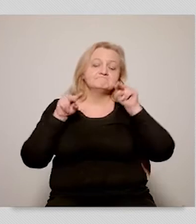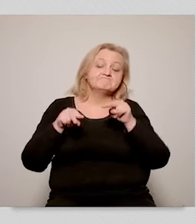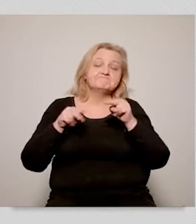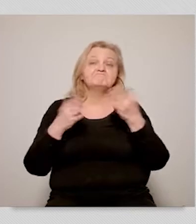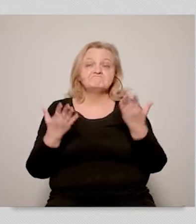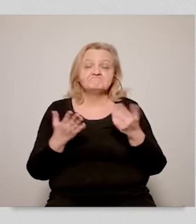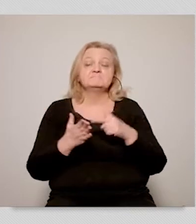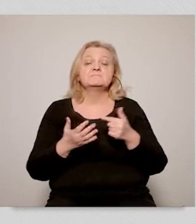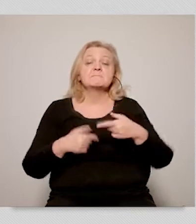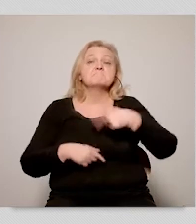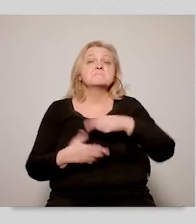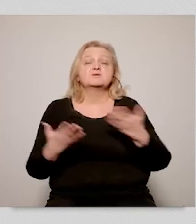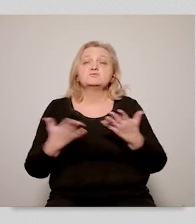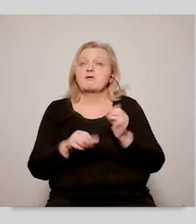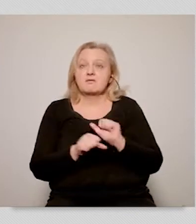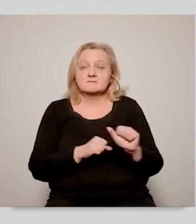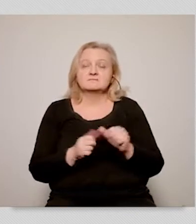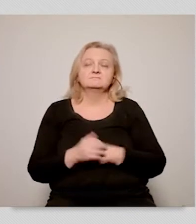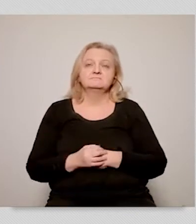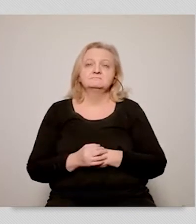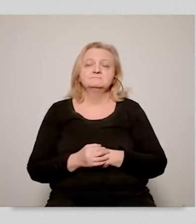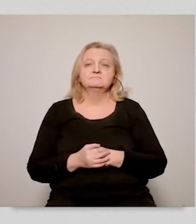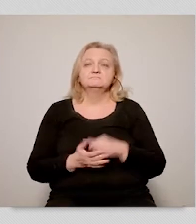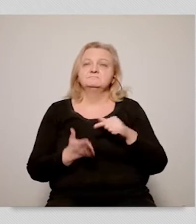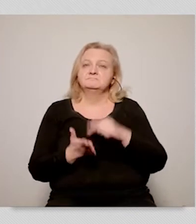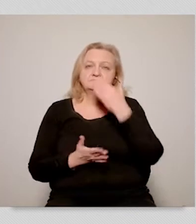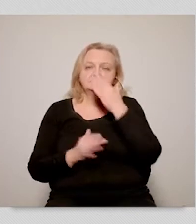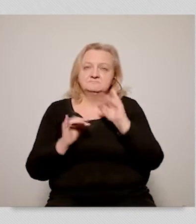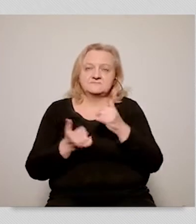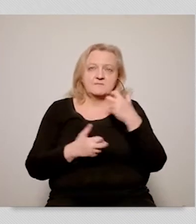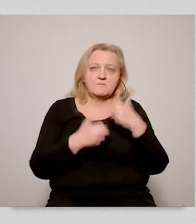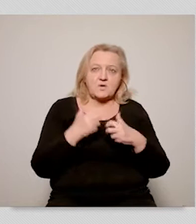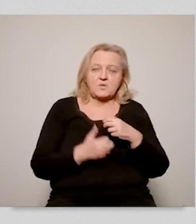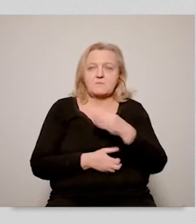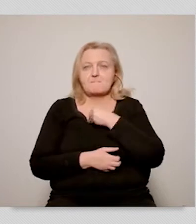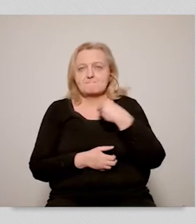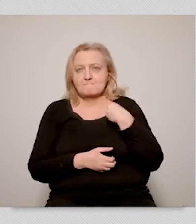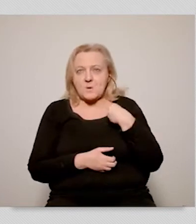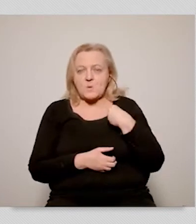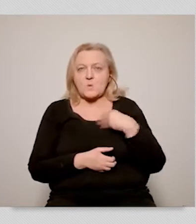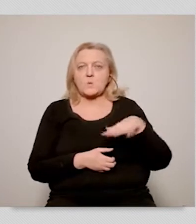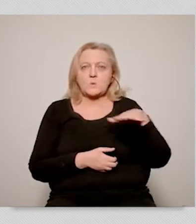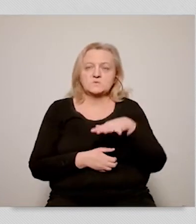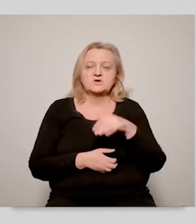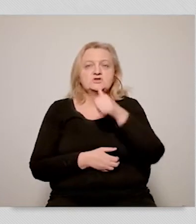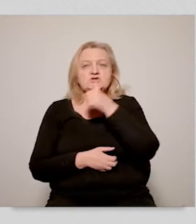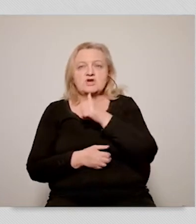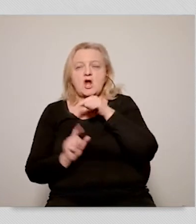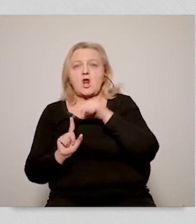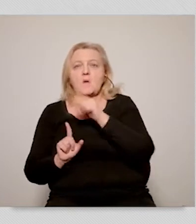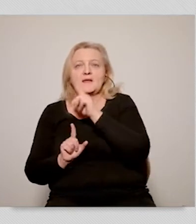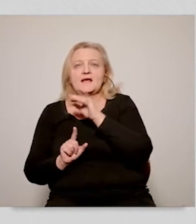Gdzie my jesteśmy, jakie, na czym polega problem Polski z tym zielonym klinem, jeżeli